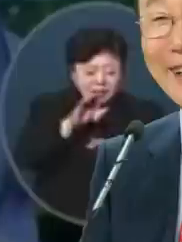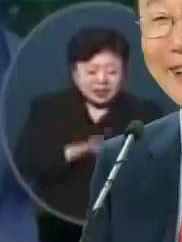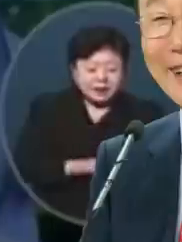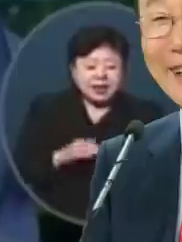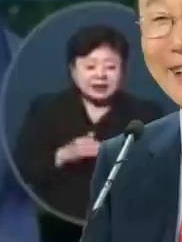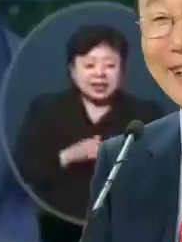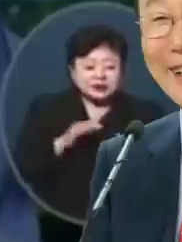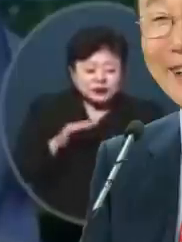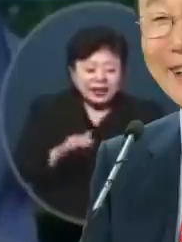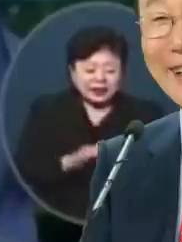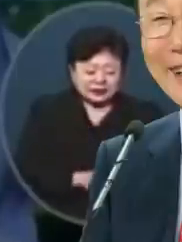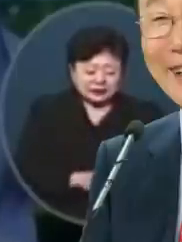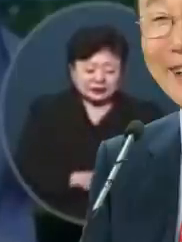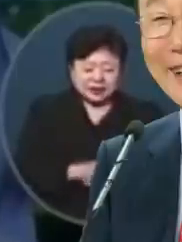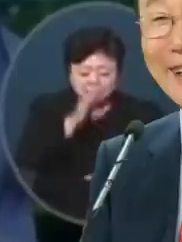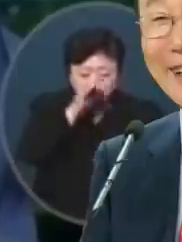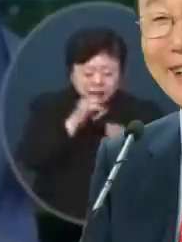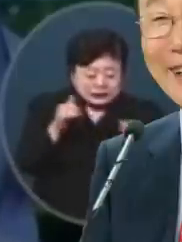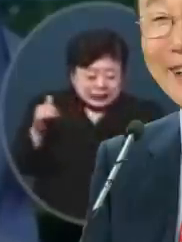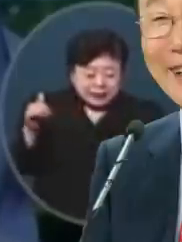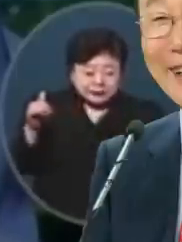다음에 병든 사람은